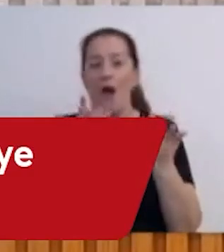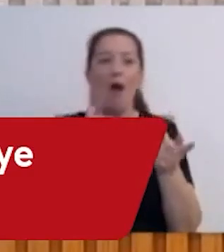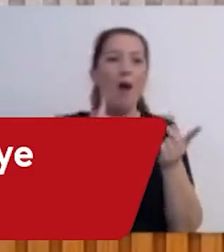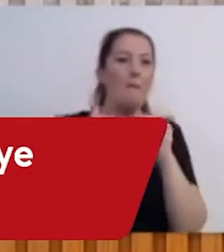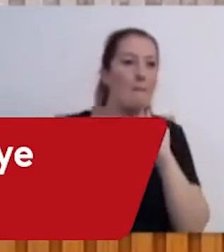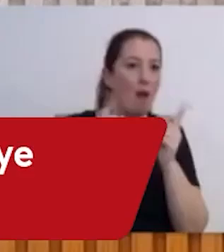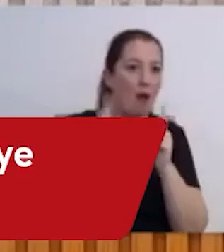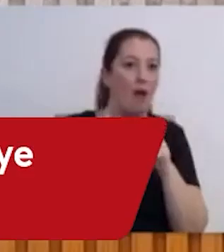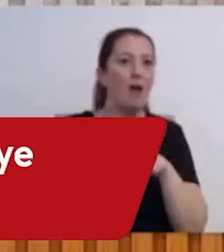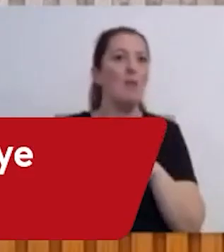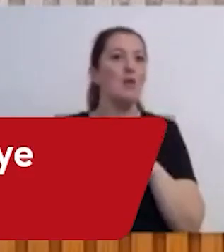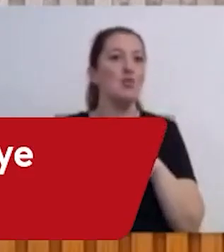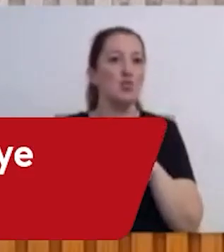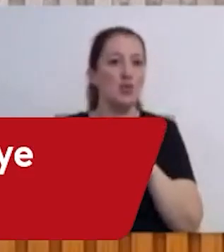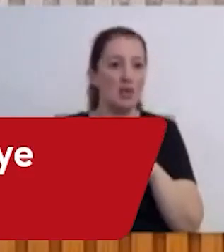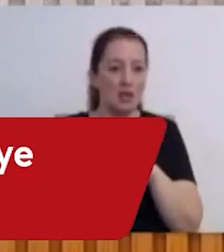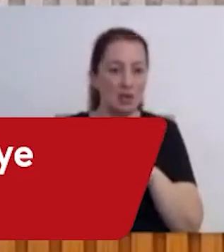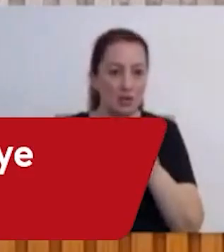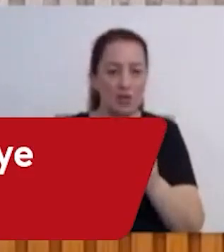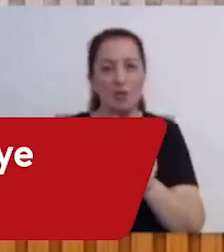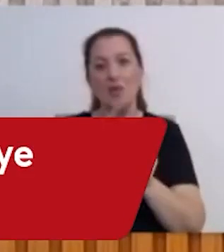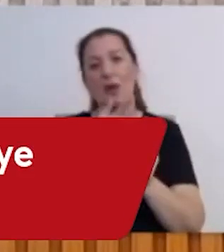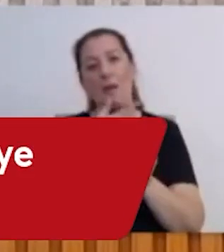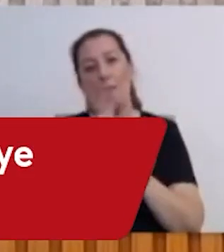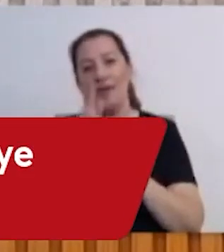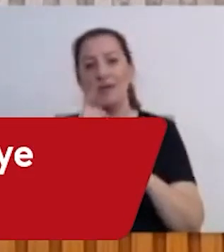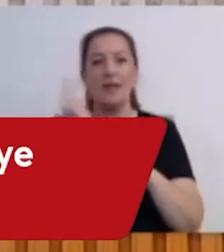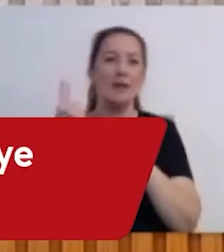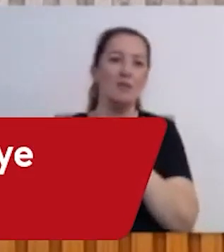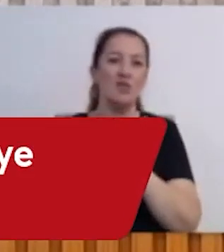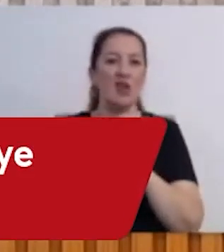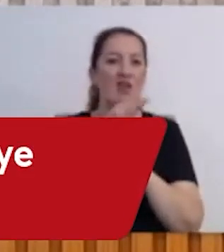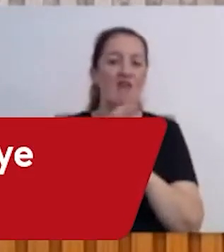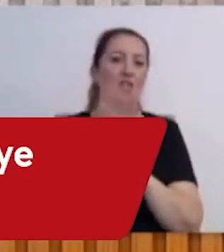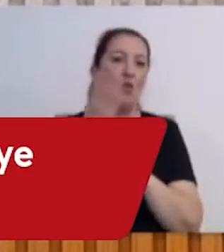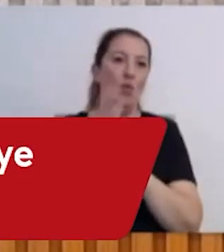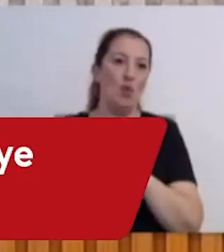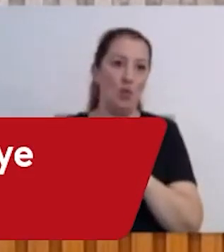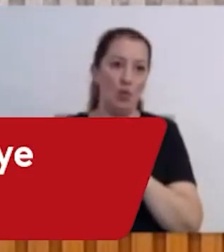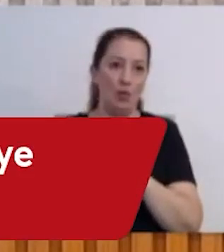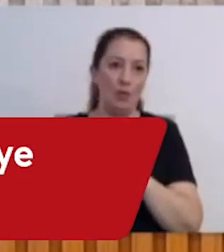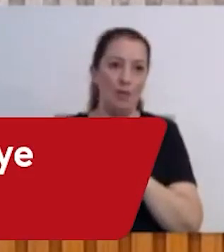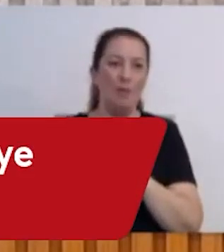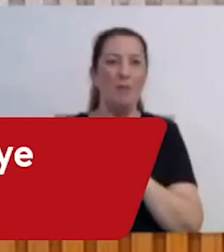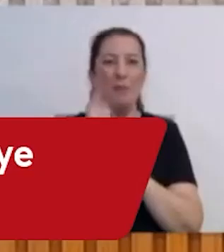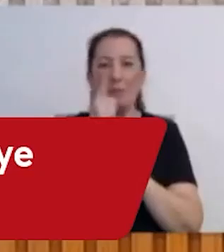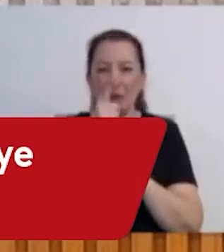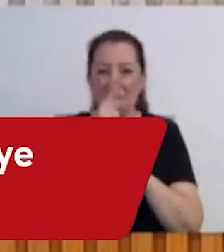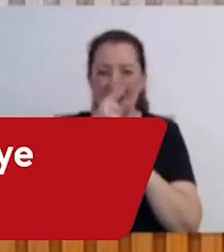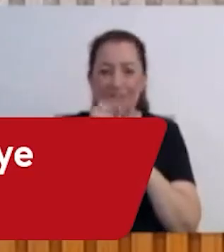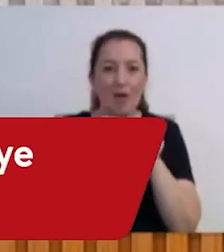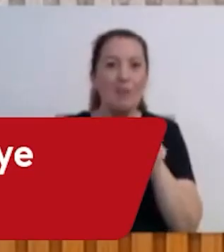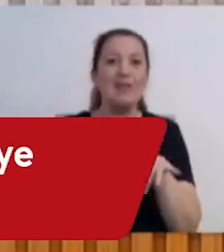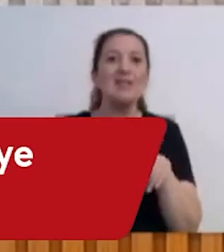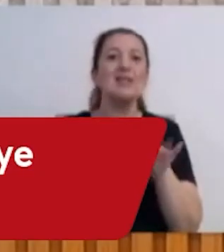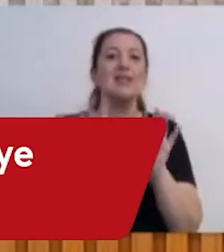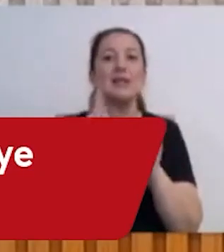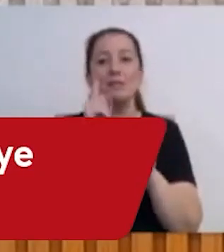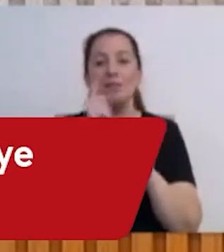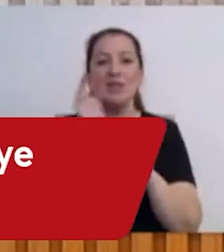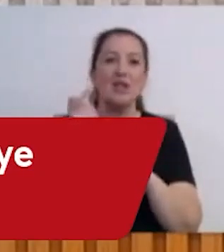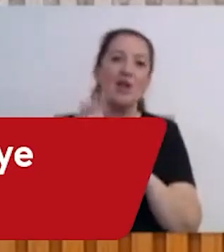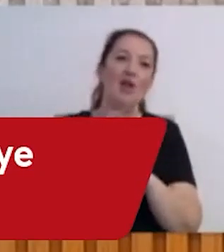süreci, buna benzer şeyler ifade ediliyor. Bir tweet değil arkadaşlar, birkaç